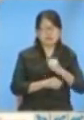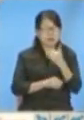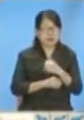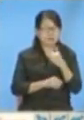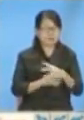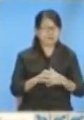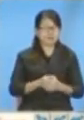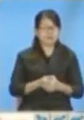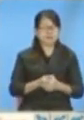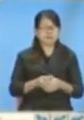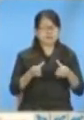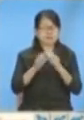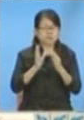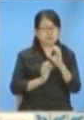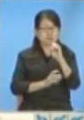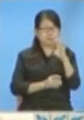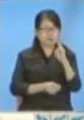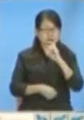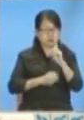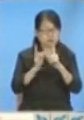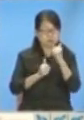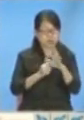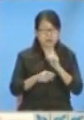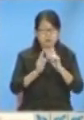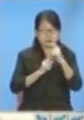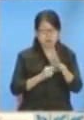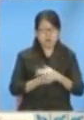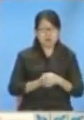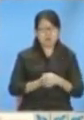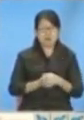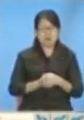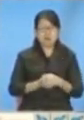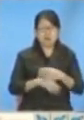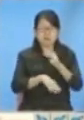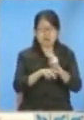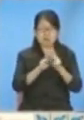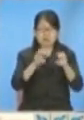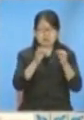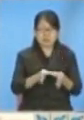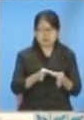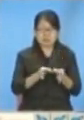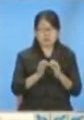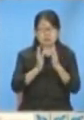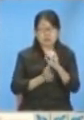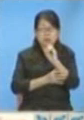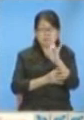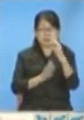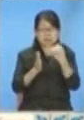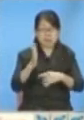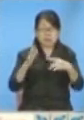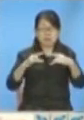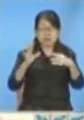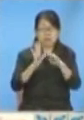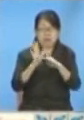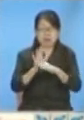ให้พวกผมแสดงความคิดเห็นว่าท่านประธานคณะกรรมการได้ตัดสินใจว่าขัดกับหลักการแล้วไม่